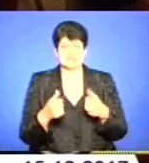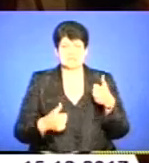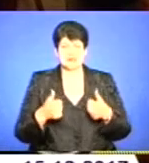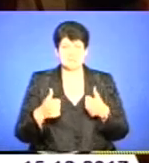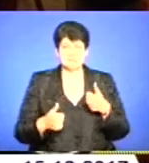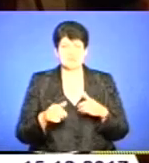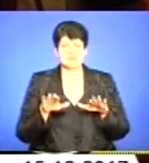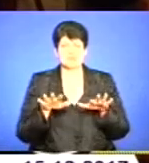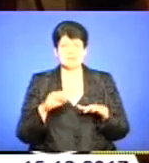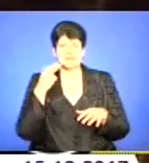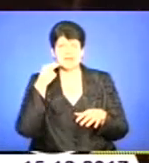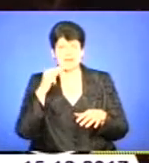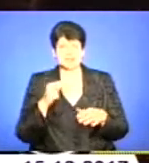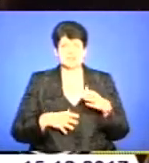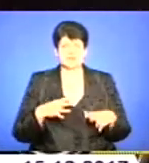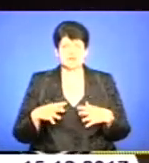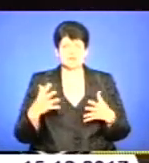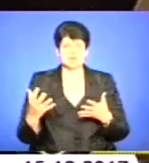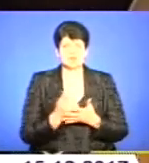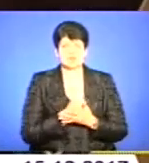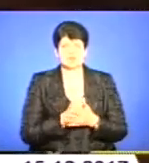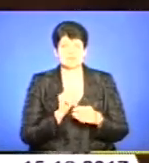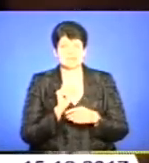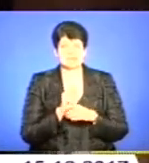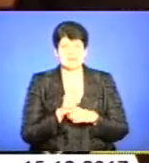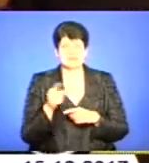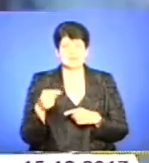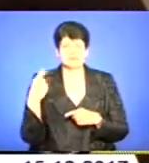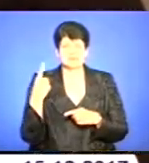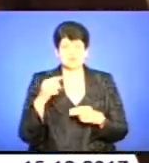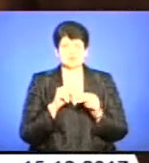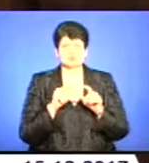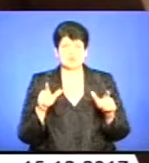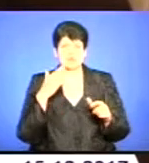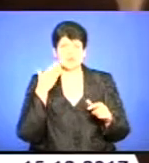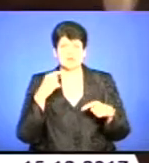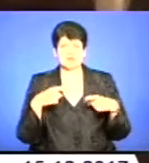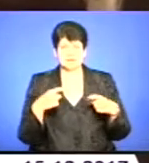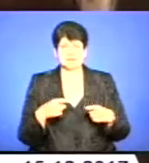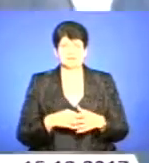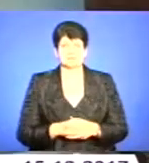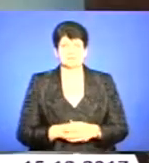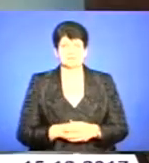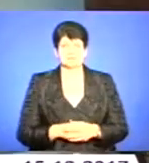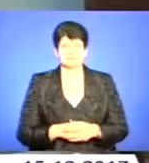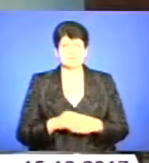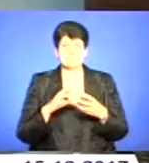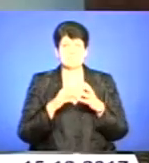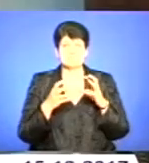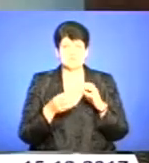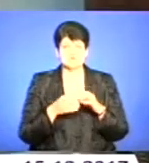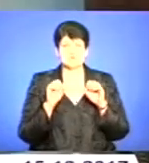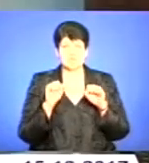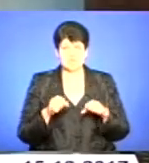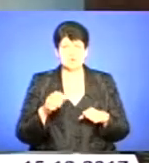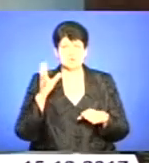номінації «Кращий тренер» нагороду здобув наставник Тернопільської обласної школи з легкої атлетики Богдан Дуда. Підсумок можна вважати